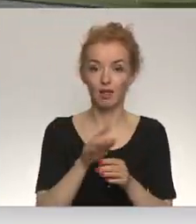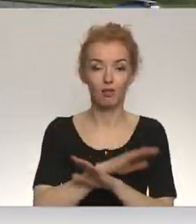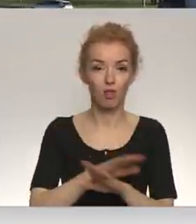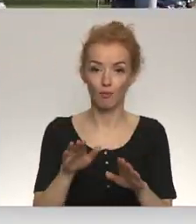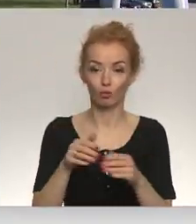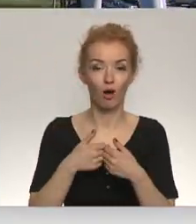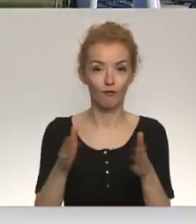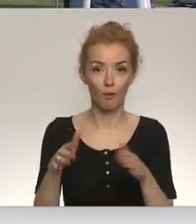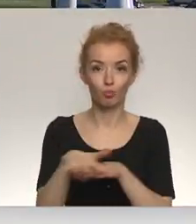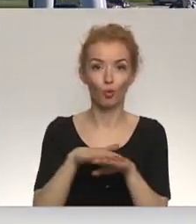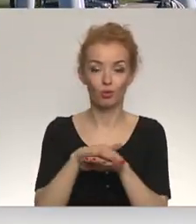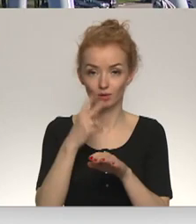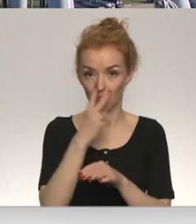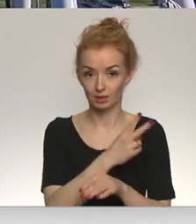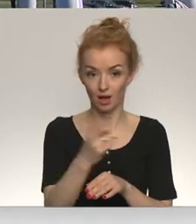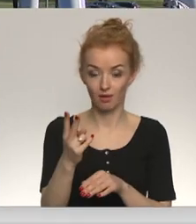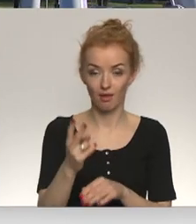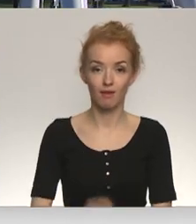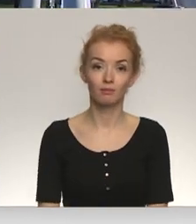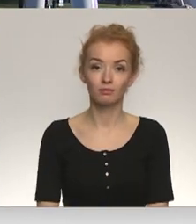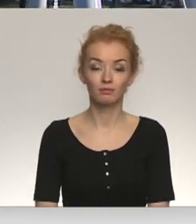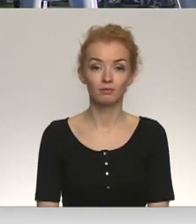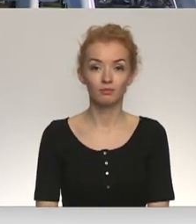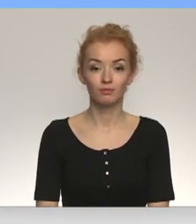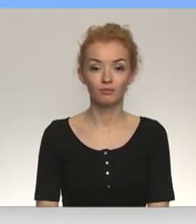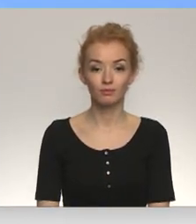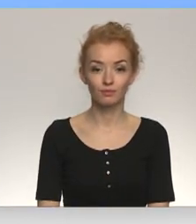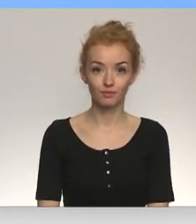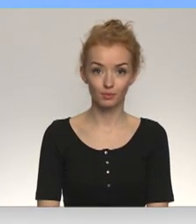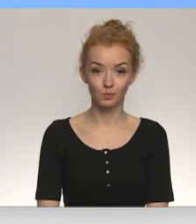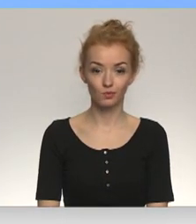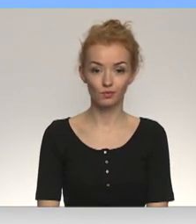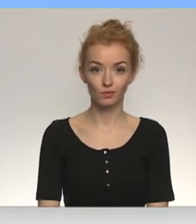atvērti publiskai apskatei. Dāvids Freidenfelds, Ivans Milovs, Latvijas televīzija.